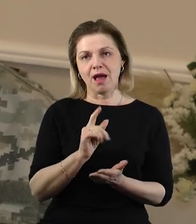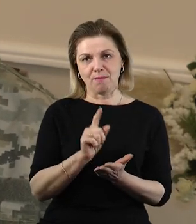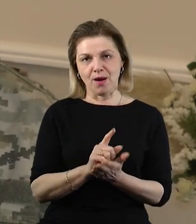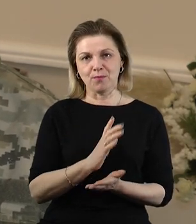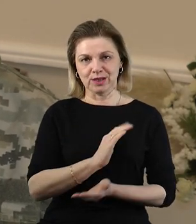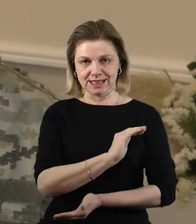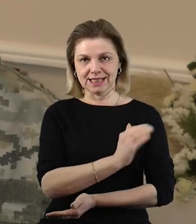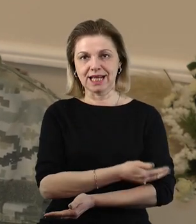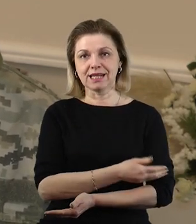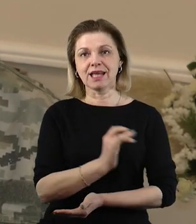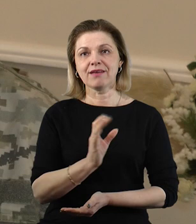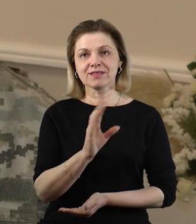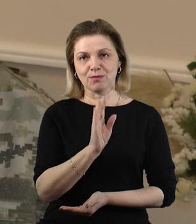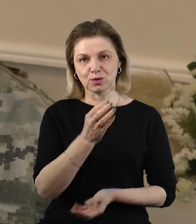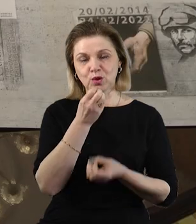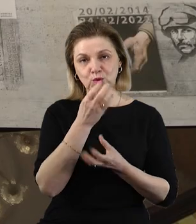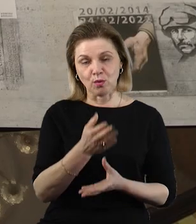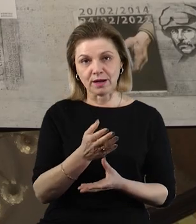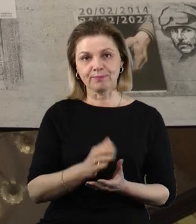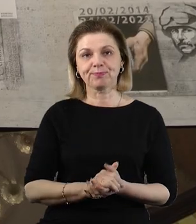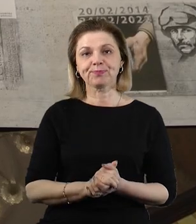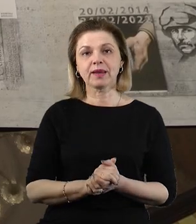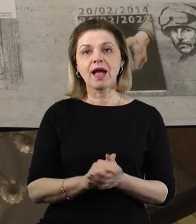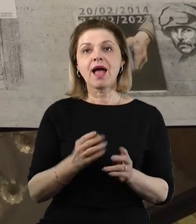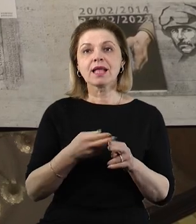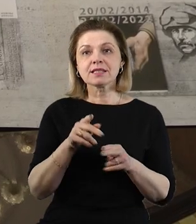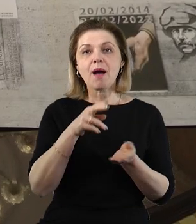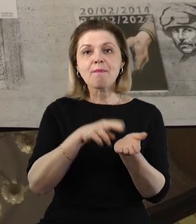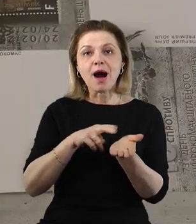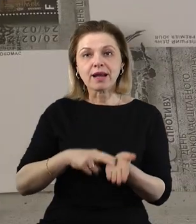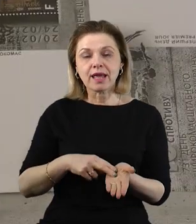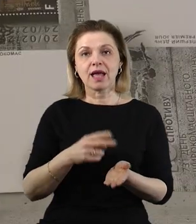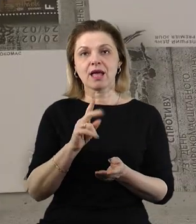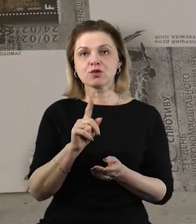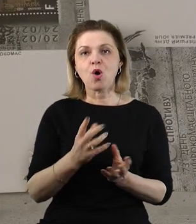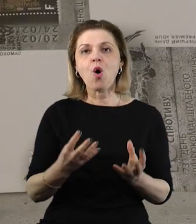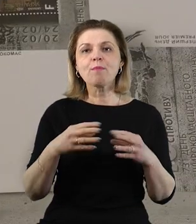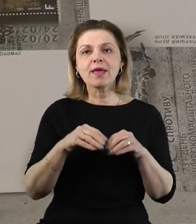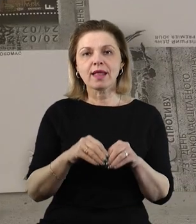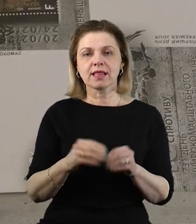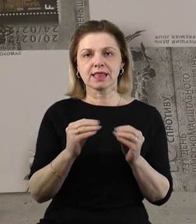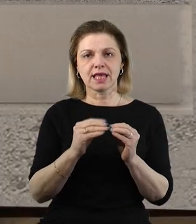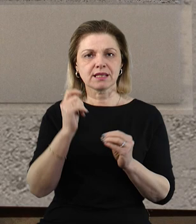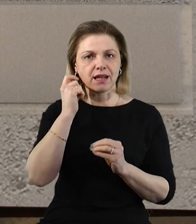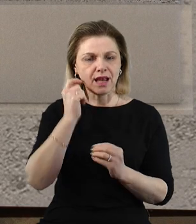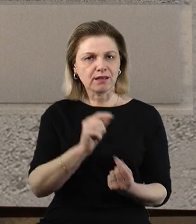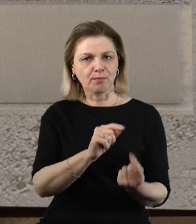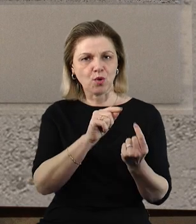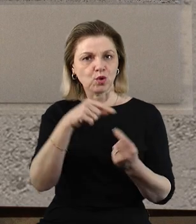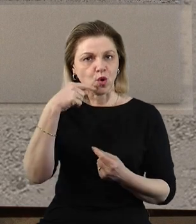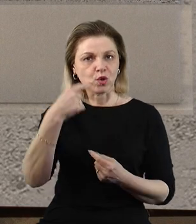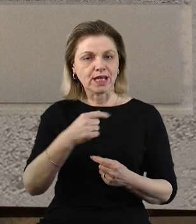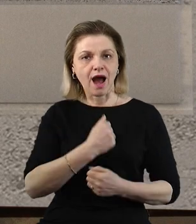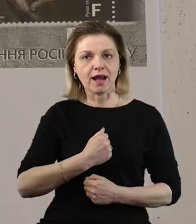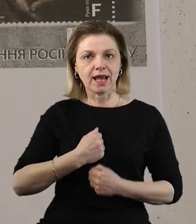ми маємо бути сильними І тоді все буде добре блок марок складається з кількох сюжетів що об'єднані 10ма руками протистояння російській